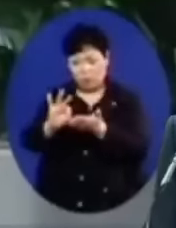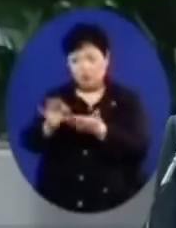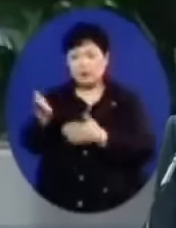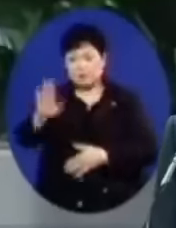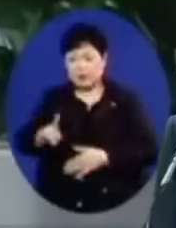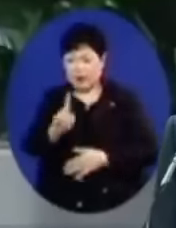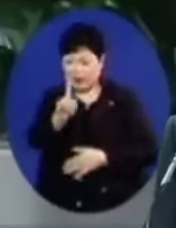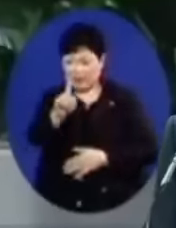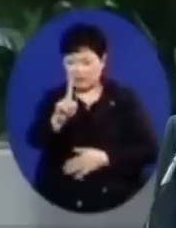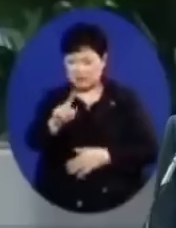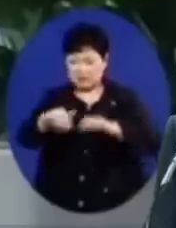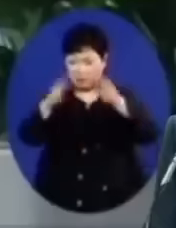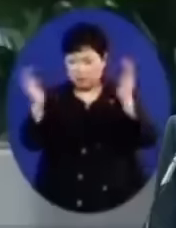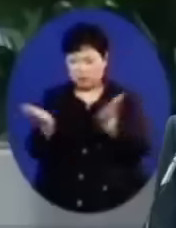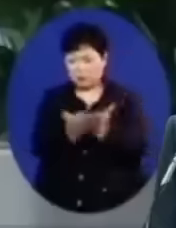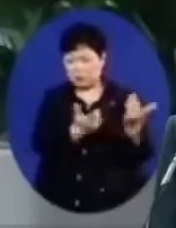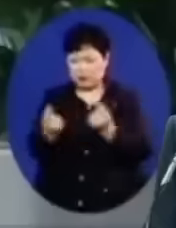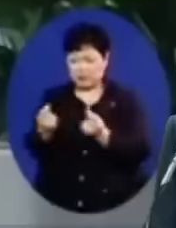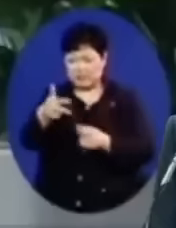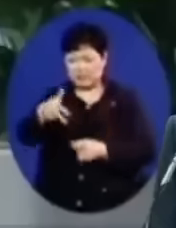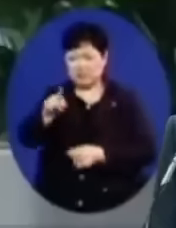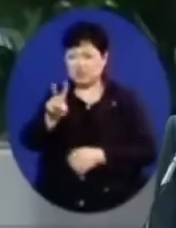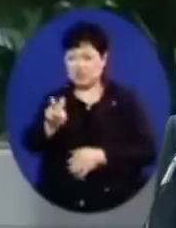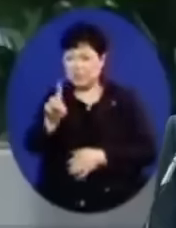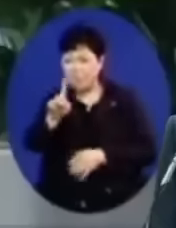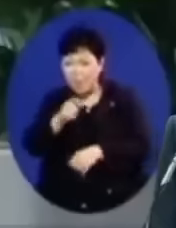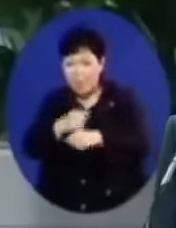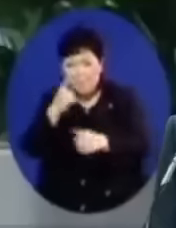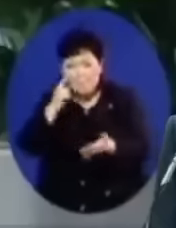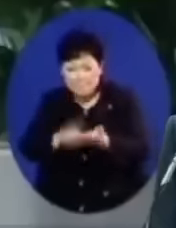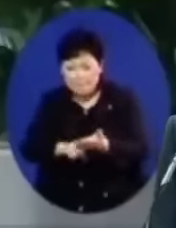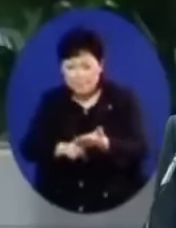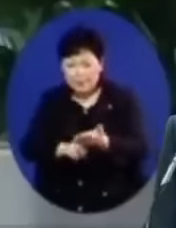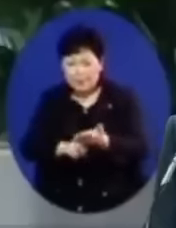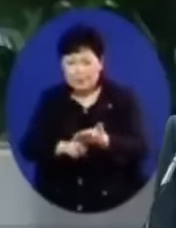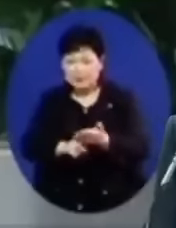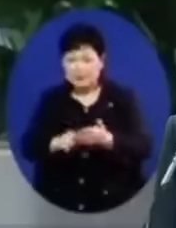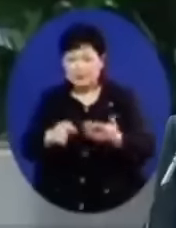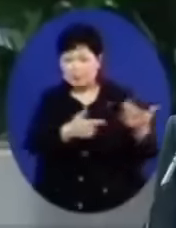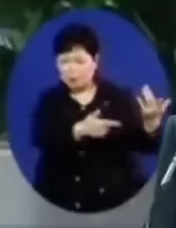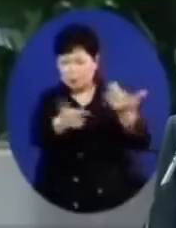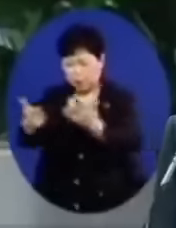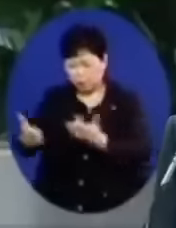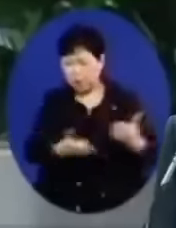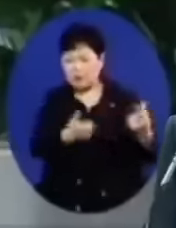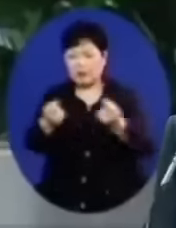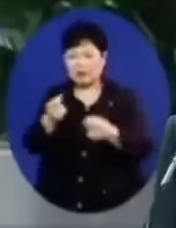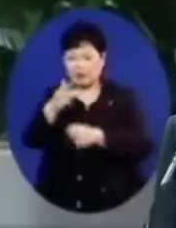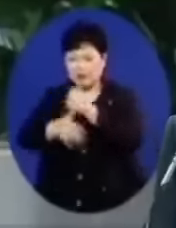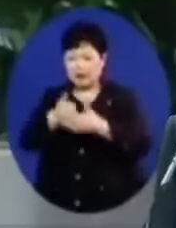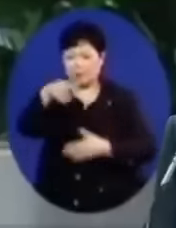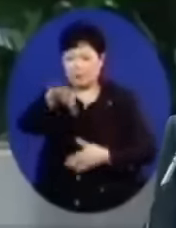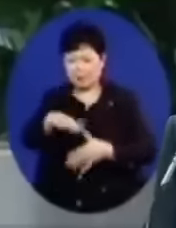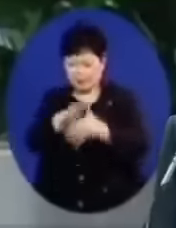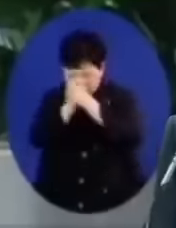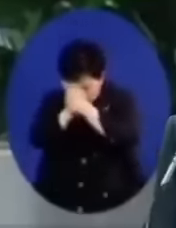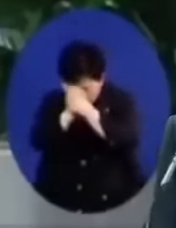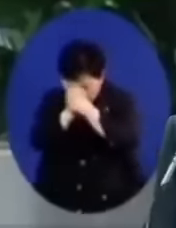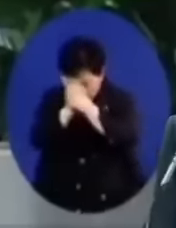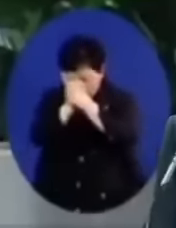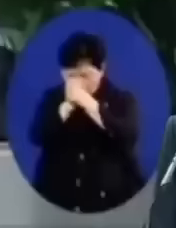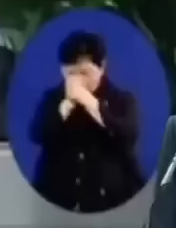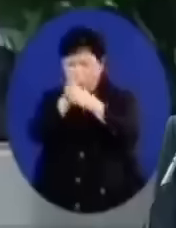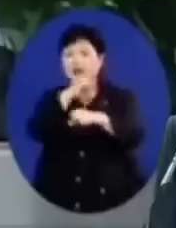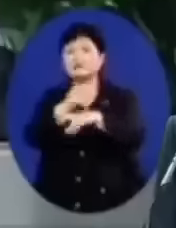가지는 꼭 공통점이 있었습니다. 그것은 그 모두가 다 하나님 앞에 기도의 사람이었다는